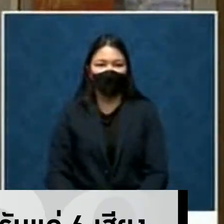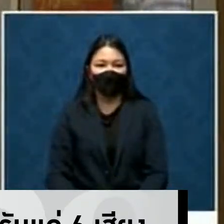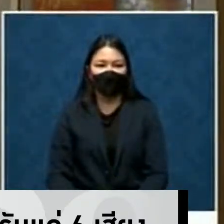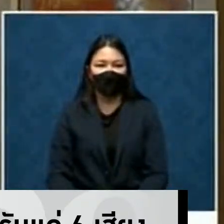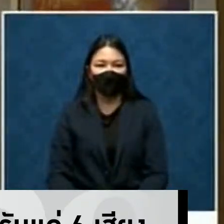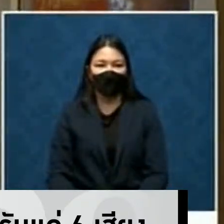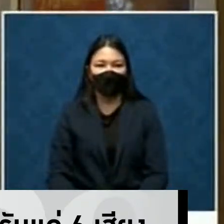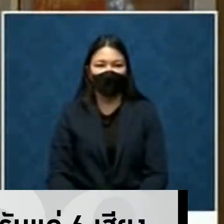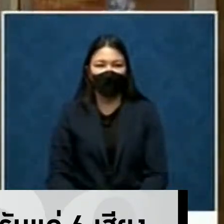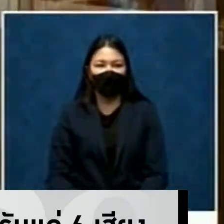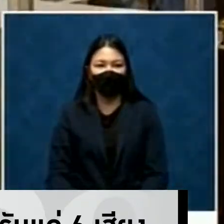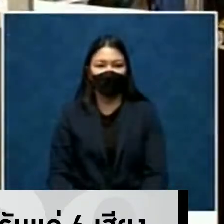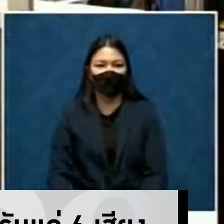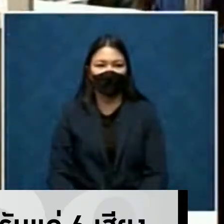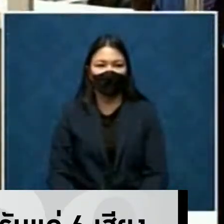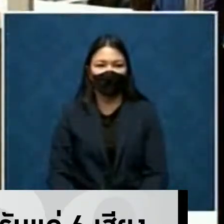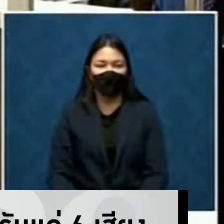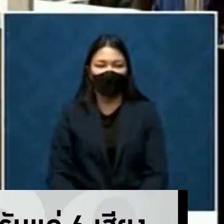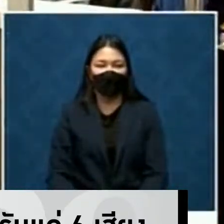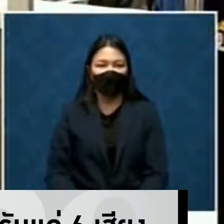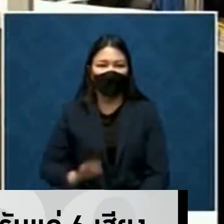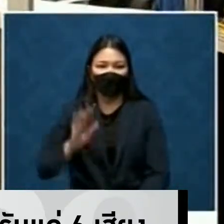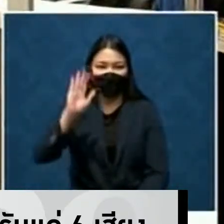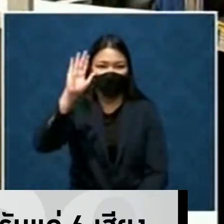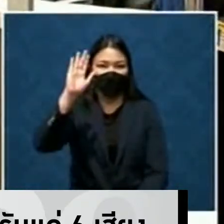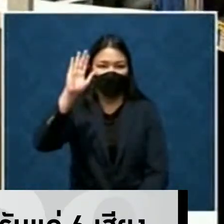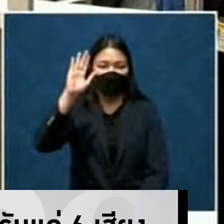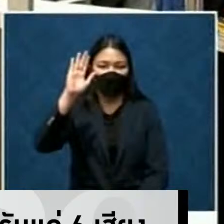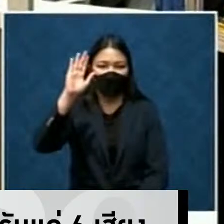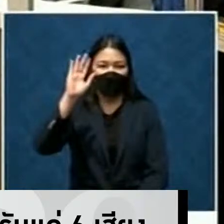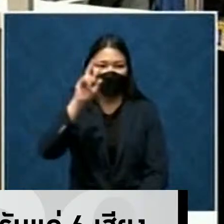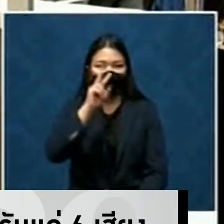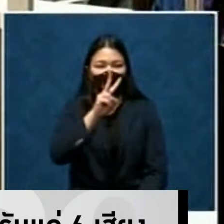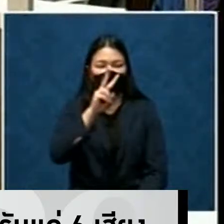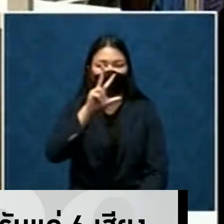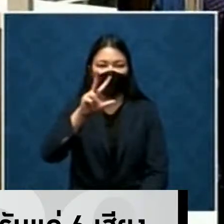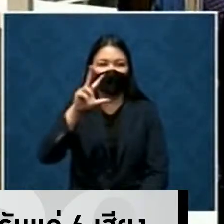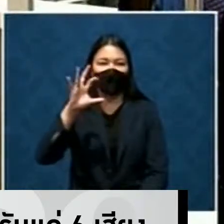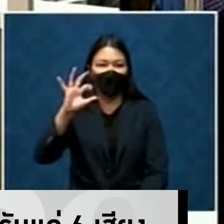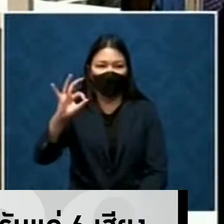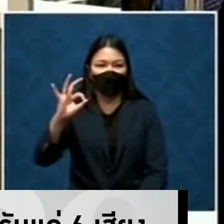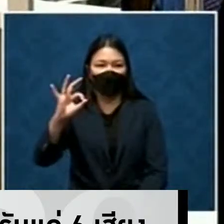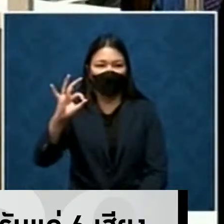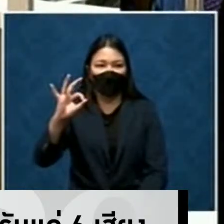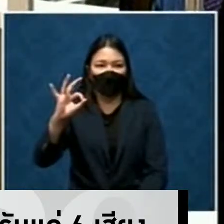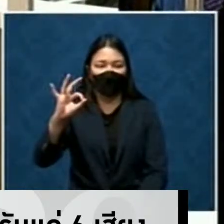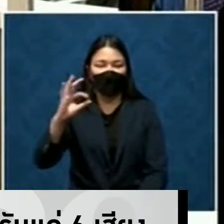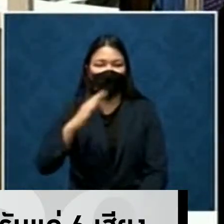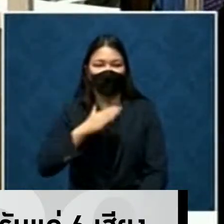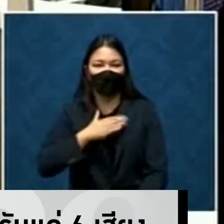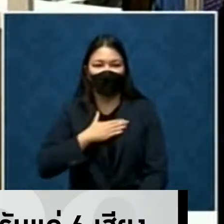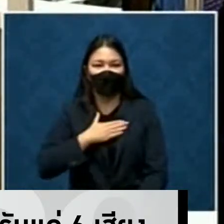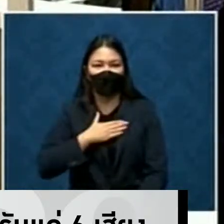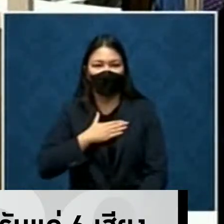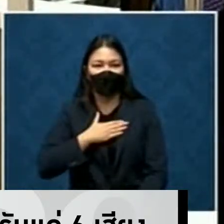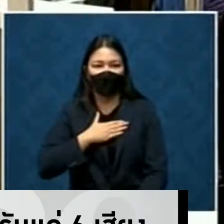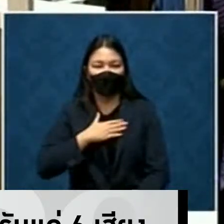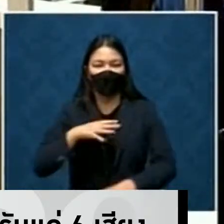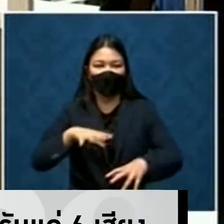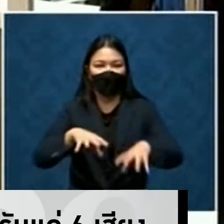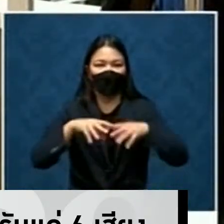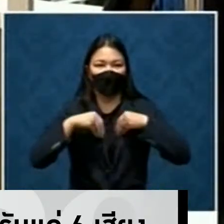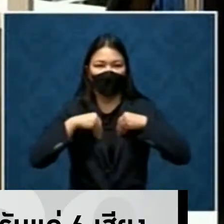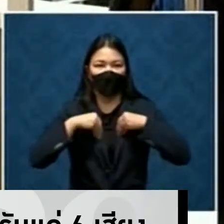รนะครับส่วนใหญ่ฝ่ายค้านเนี่ยโหวตรับหลักการยกเว้นส.ส.ที่จะย้ายไปอยู่กับพรรครัฐบาล